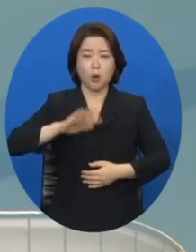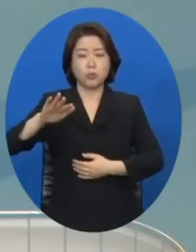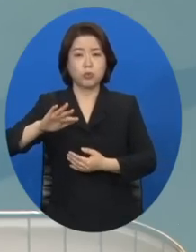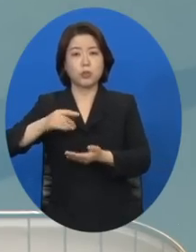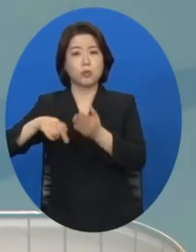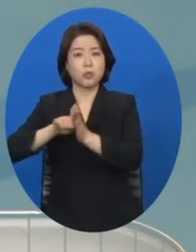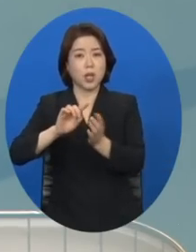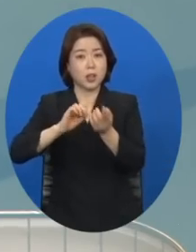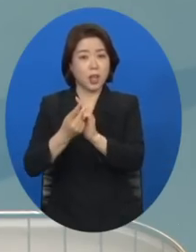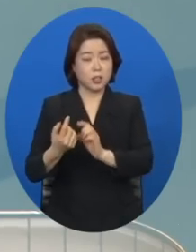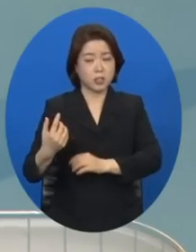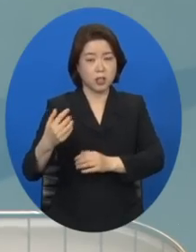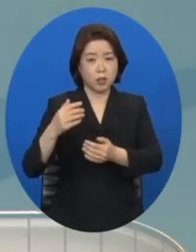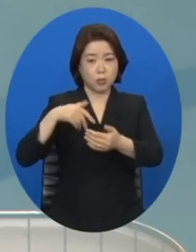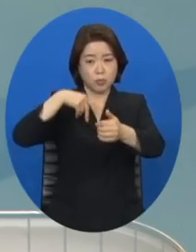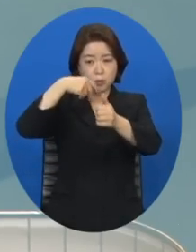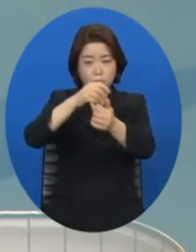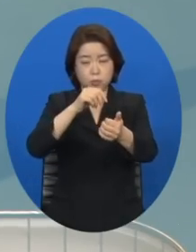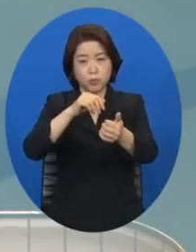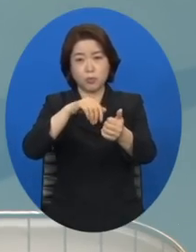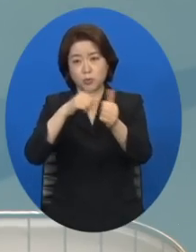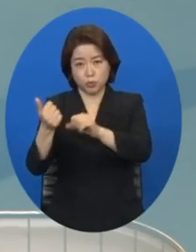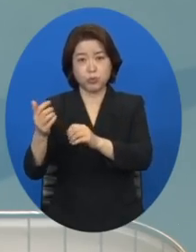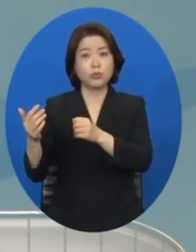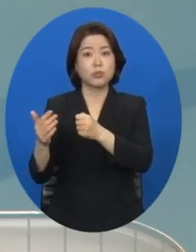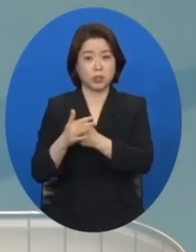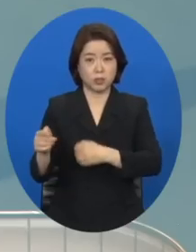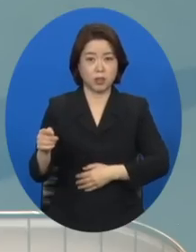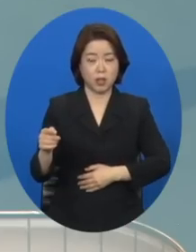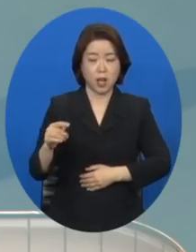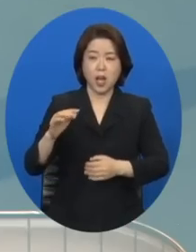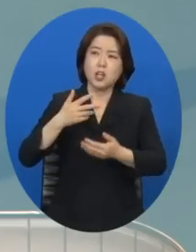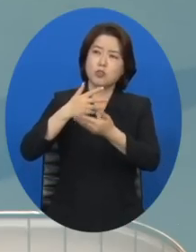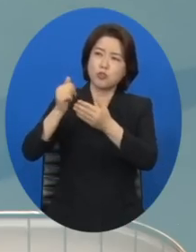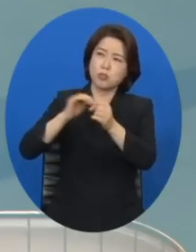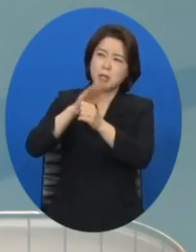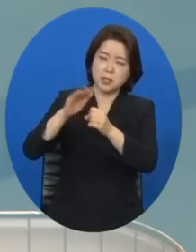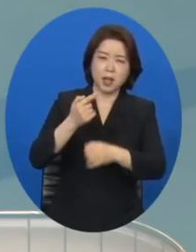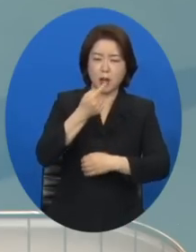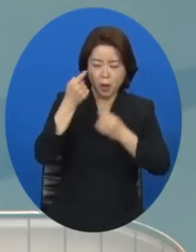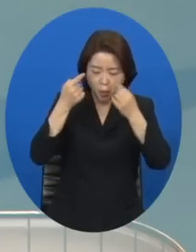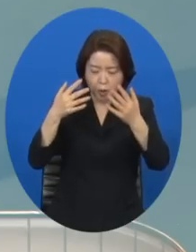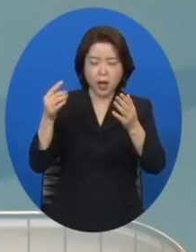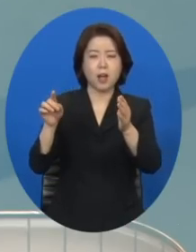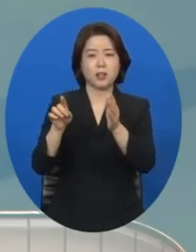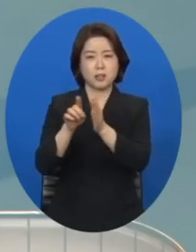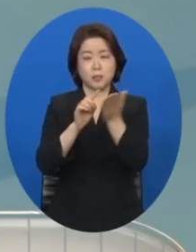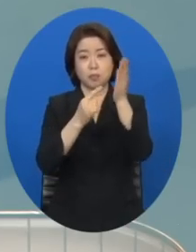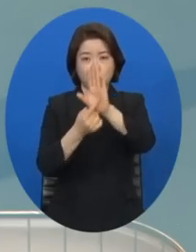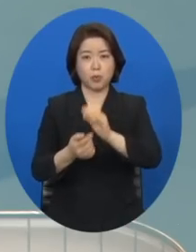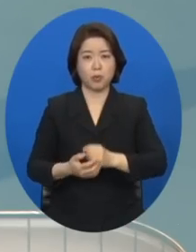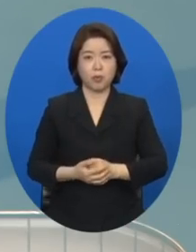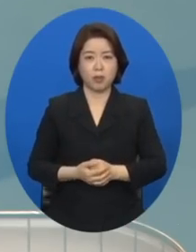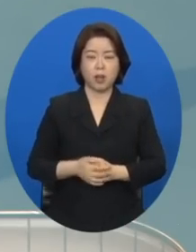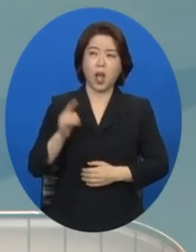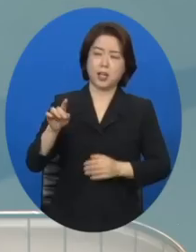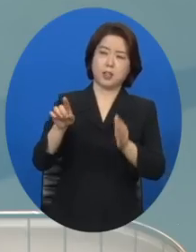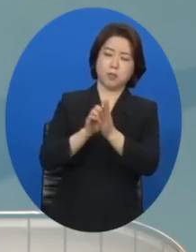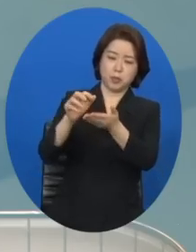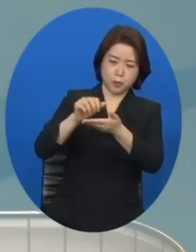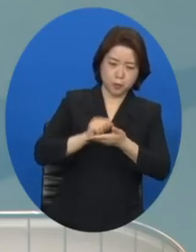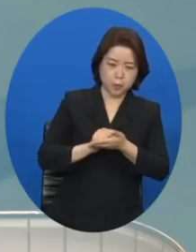하나님의 그 사랑을 확증하셨잖아요 그 사랑을 너가 믿고 거한다면 너희도 서로